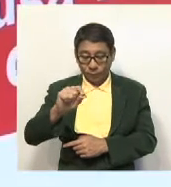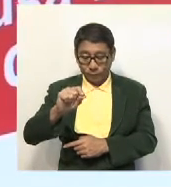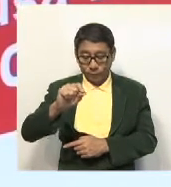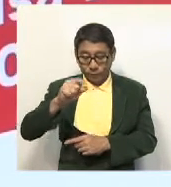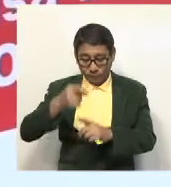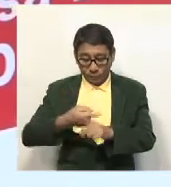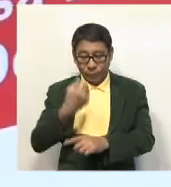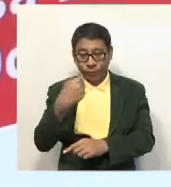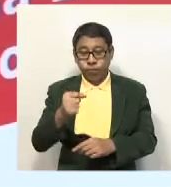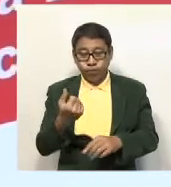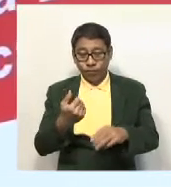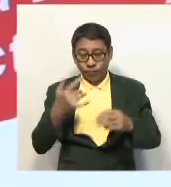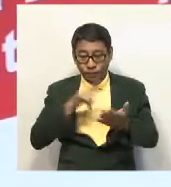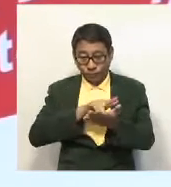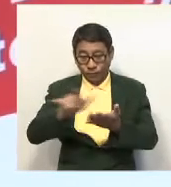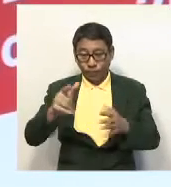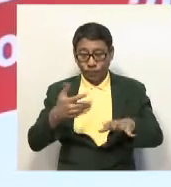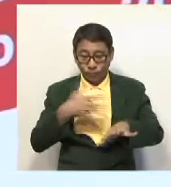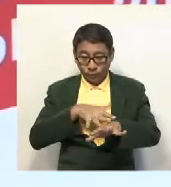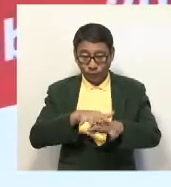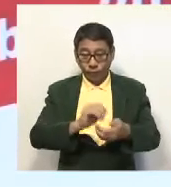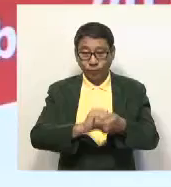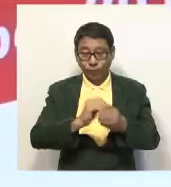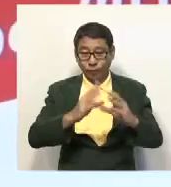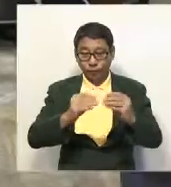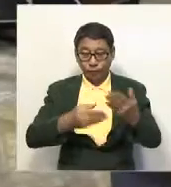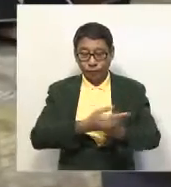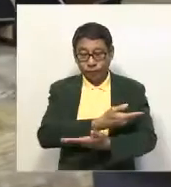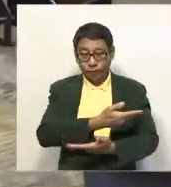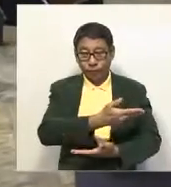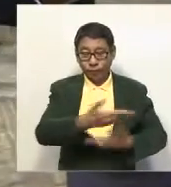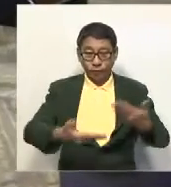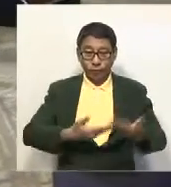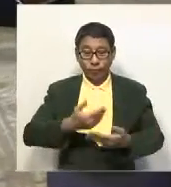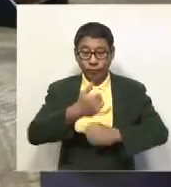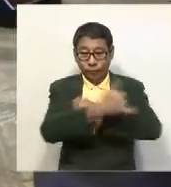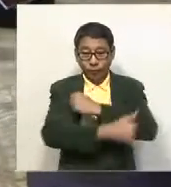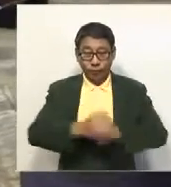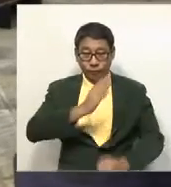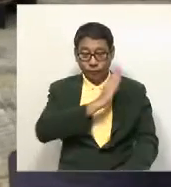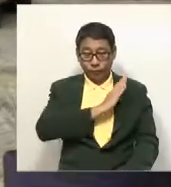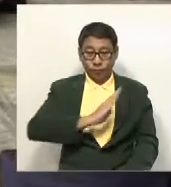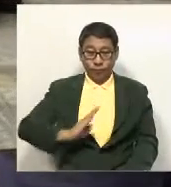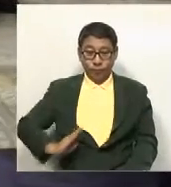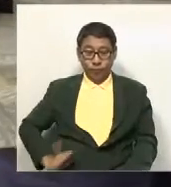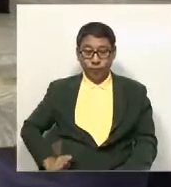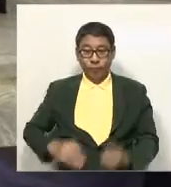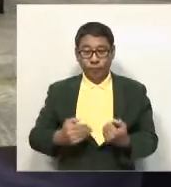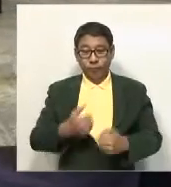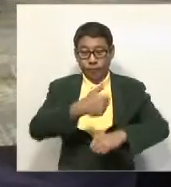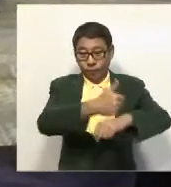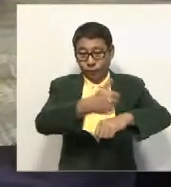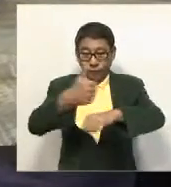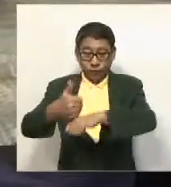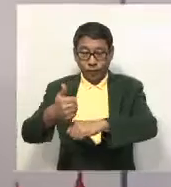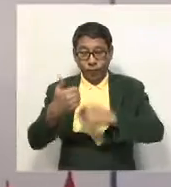กก็จะเดินทางเข้าร่วมประชุมผู้นำเอเชียยุโรปที่ประเทศเบลเยียมนะครับเวทีนี้ค่อนข้างสำคัญเพราะผู้นำทั้งสองทวีปเนี่ยจะมาเ